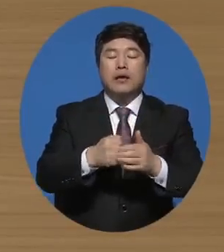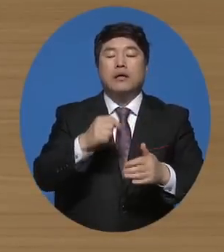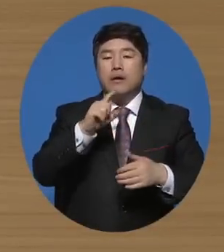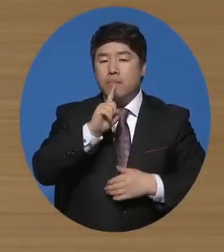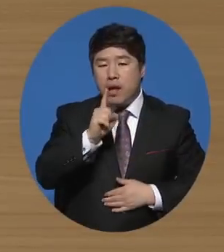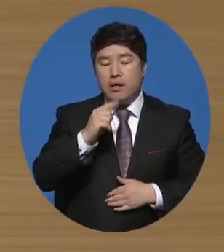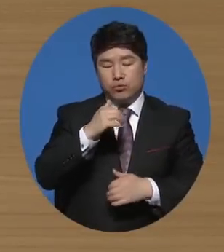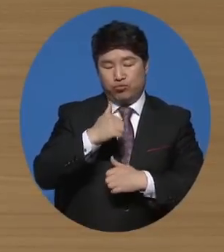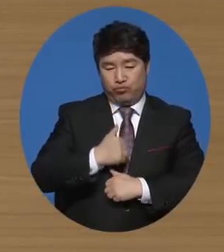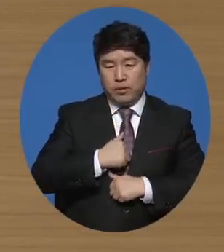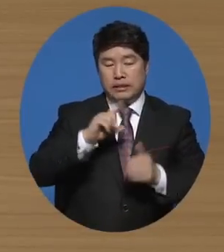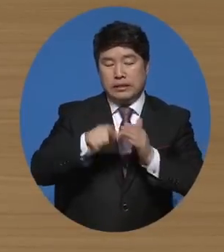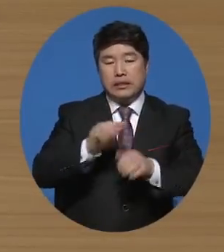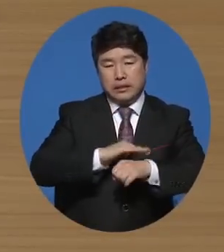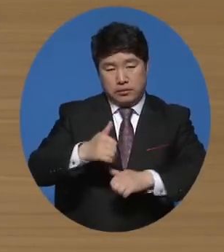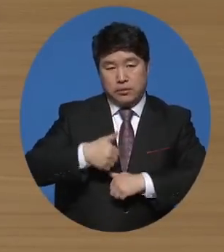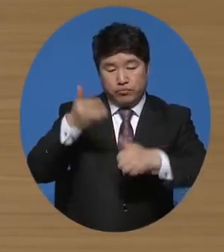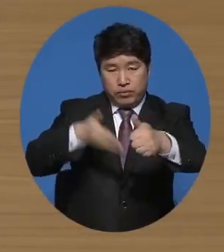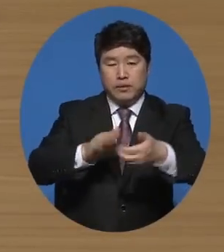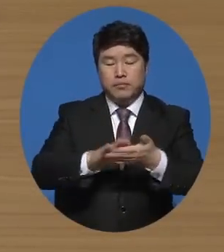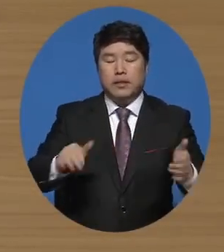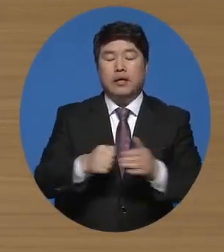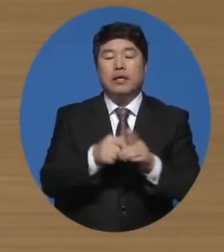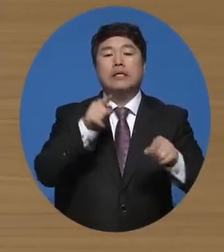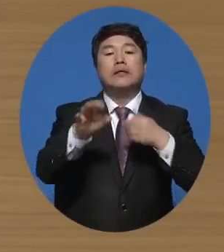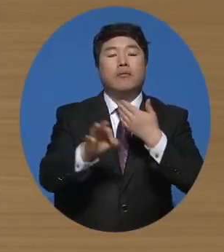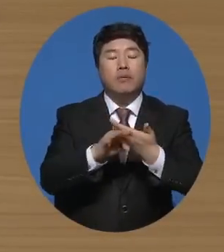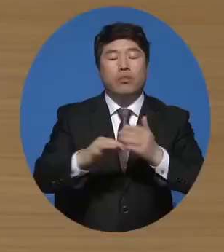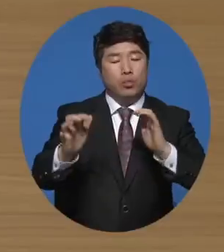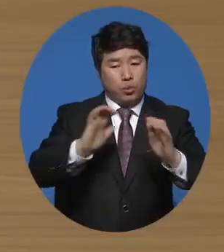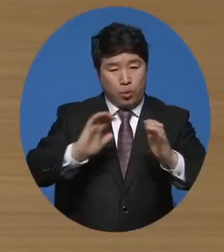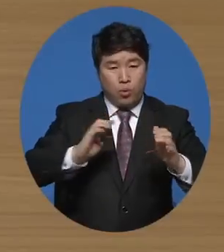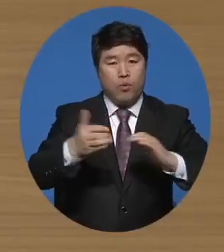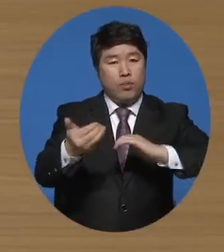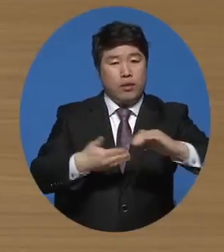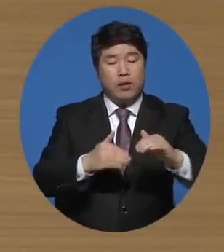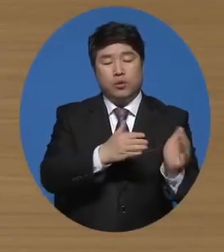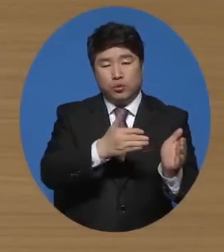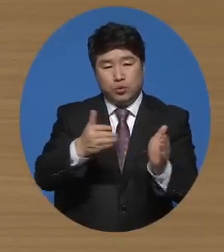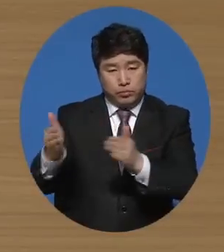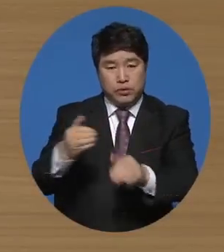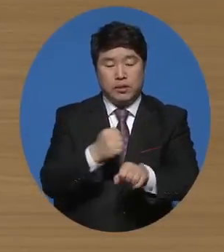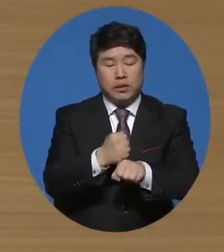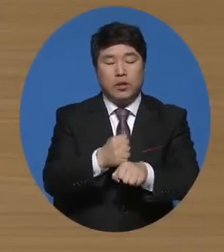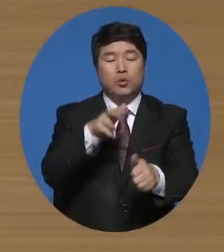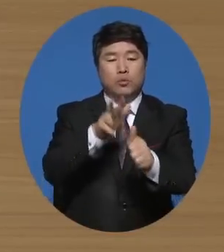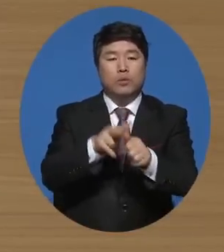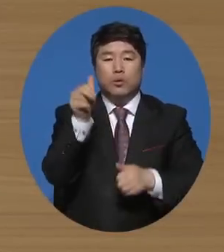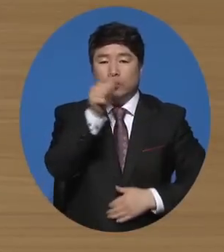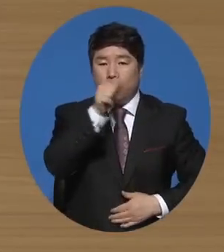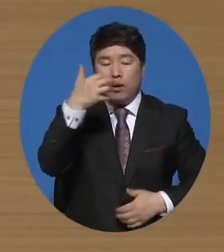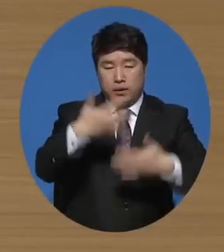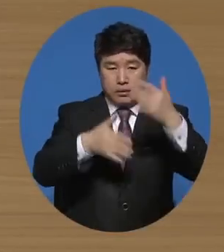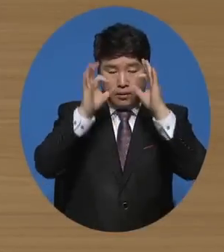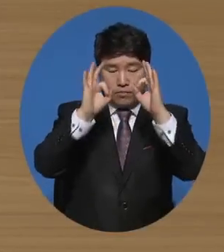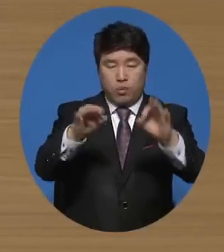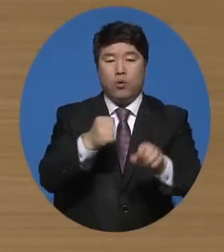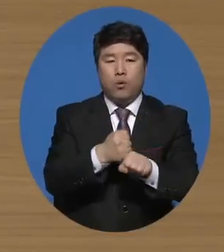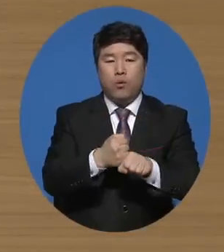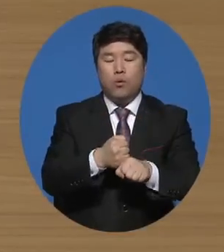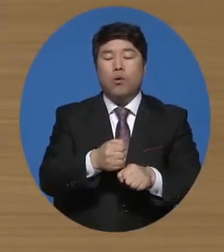주시기 바랍니다 자 그러면 토론에 앞서 그 준비된 후보들의 소개 영상을 보고 토론